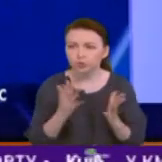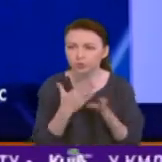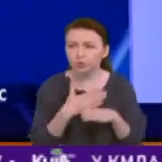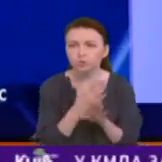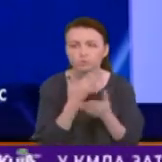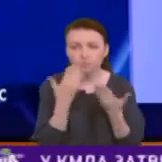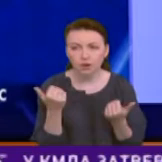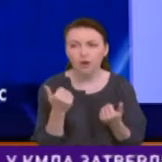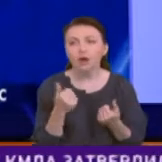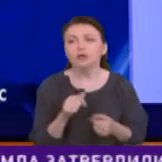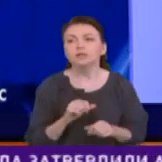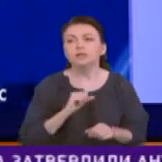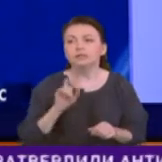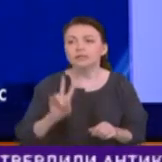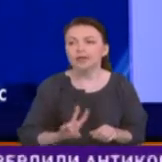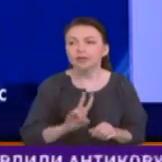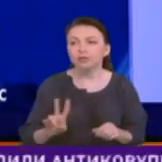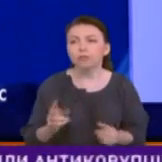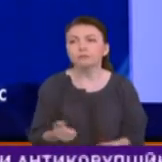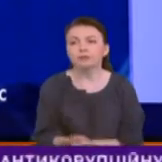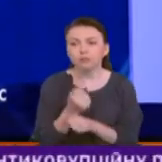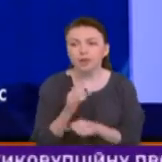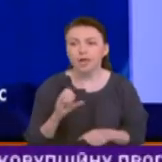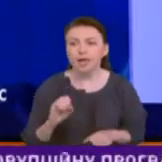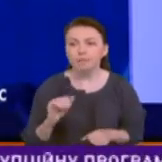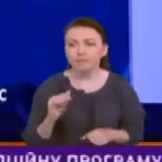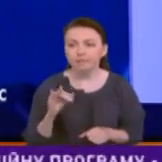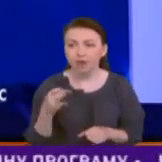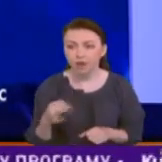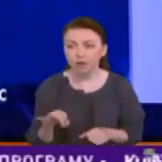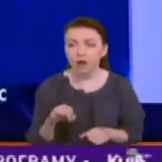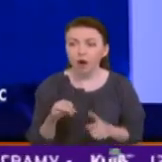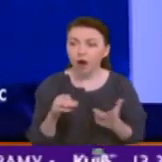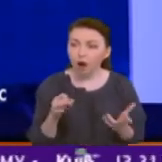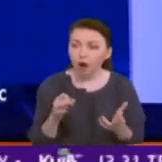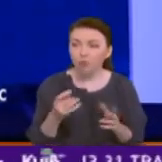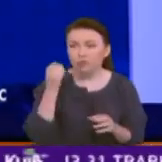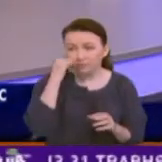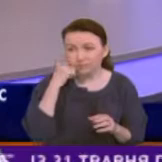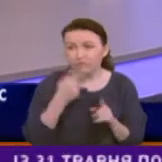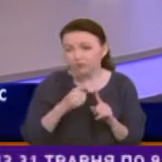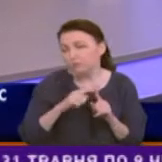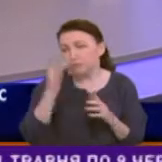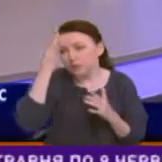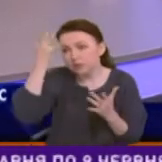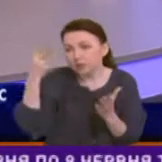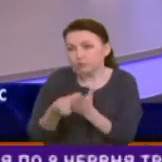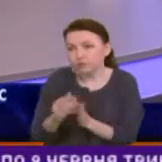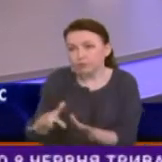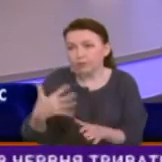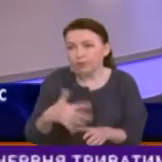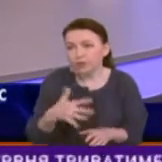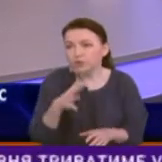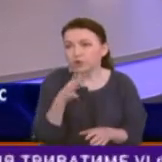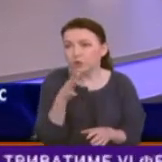виступила в підтримку предстоятеля Епіфанія. Ну, а у патріарха є право мислити по-своєму, 50 років